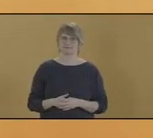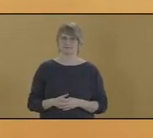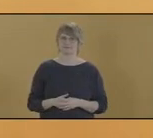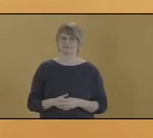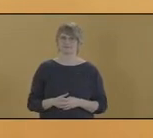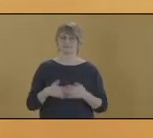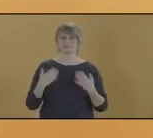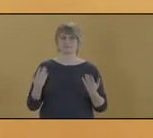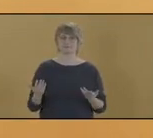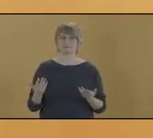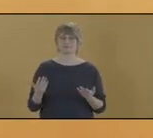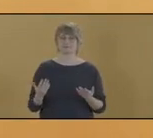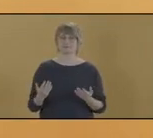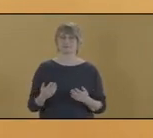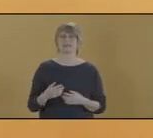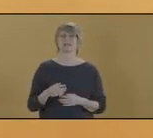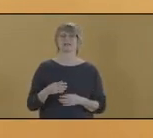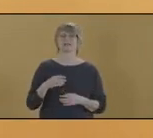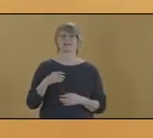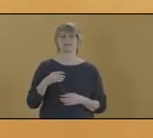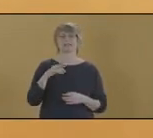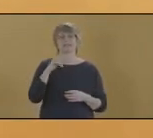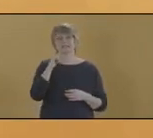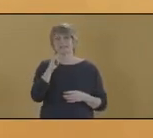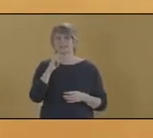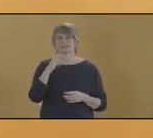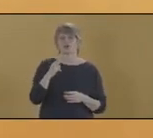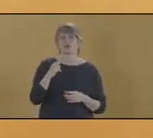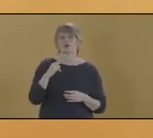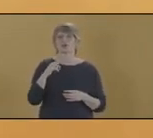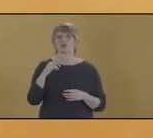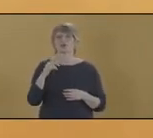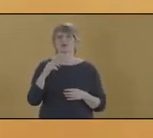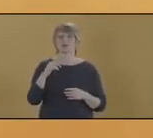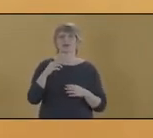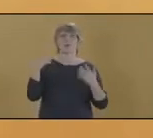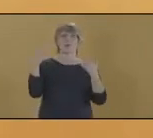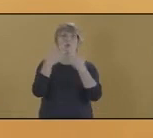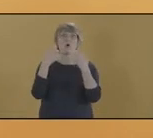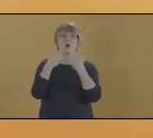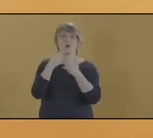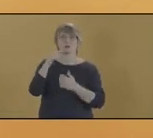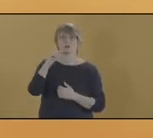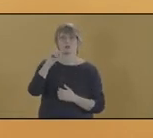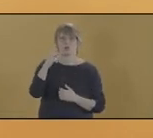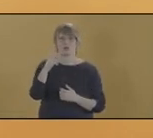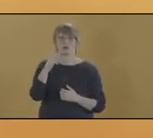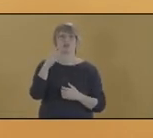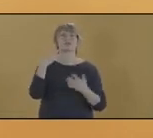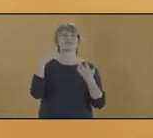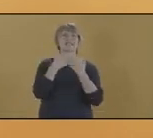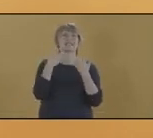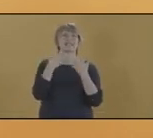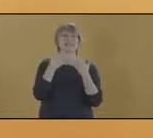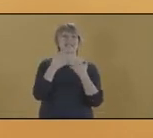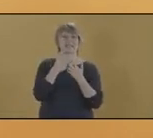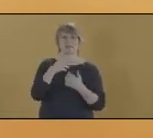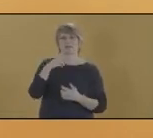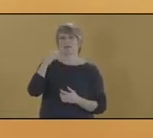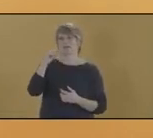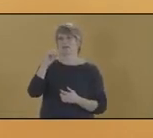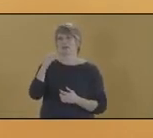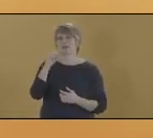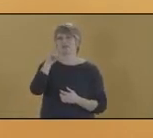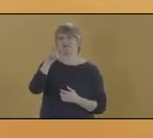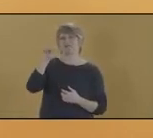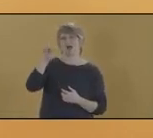Genau, dann habe ich ja schon gesagt, TikTok nennt man mittlerweile WarTok und neben den, also diesen Berichten muss man auch